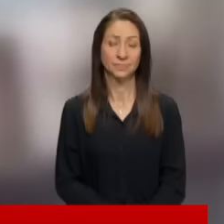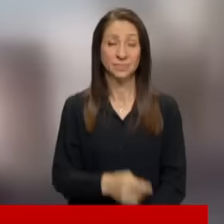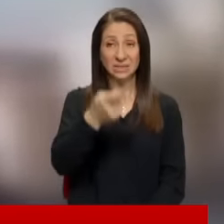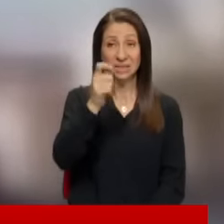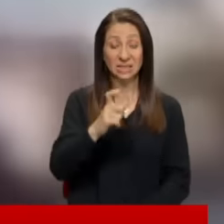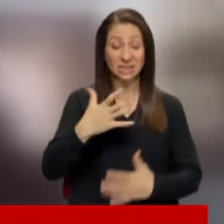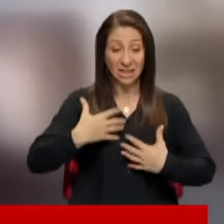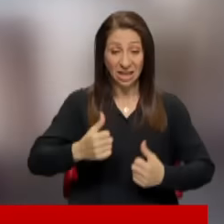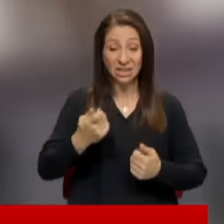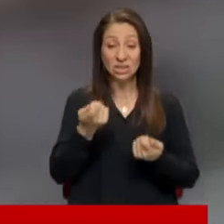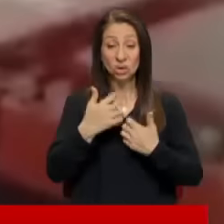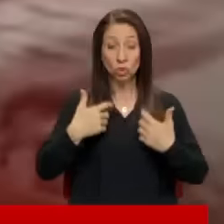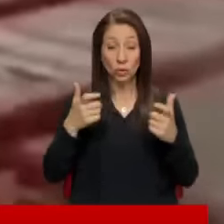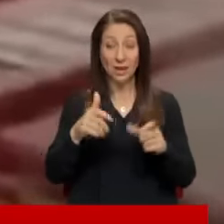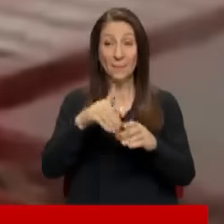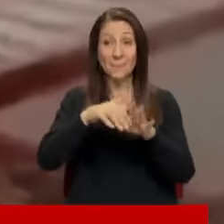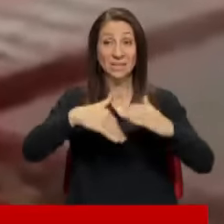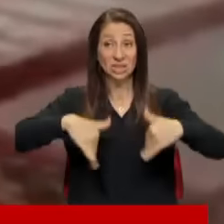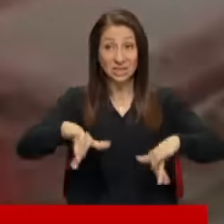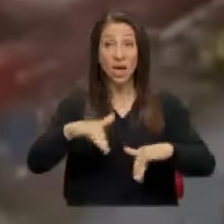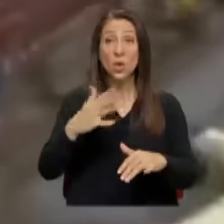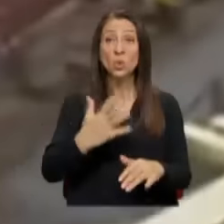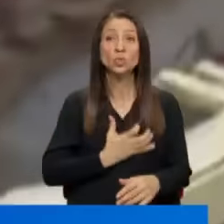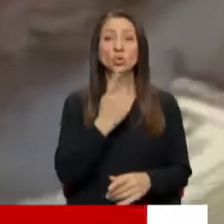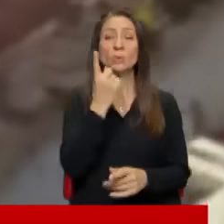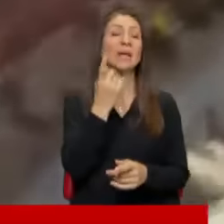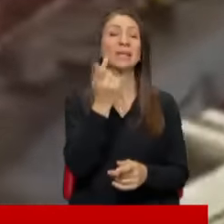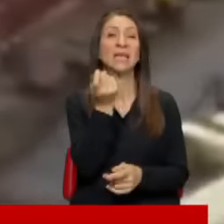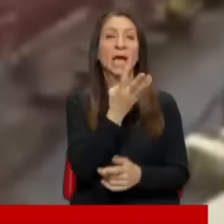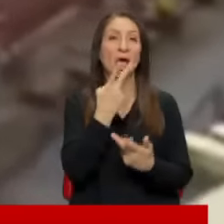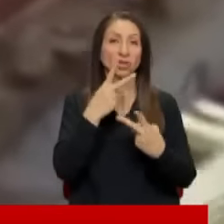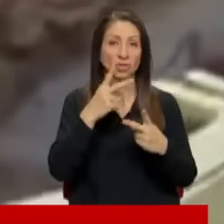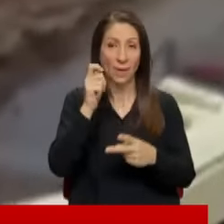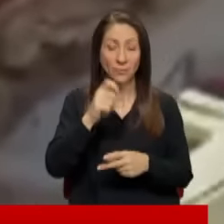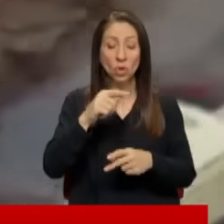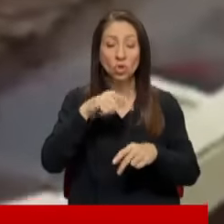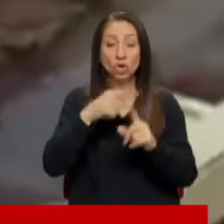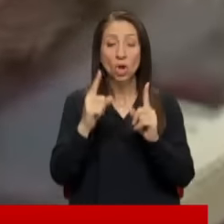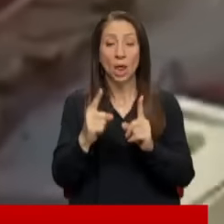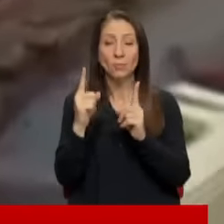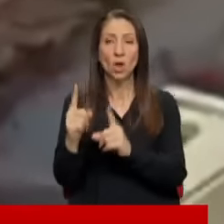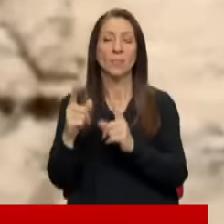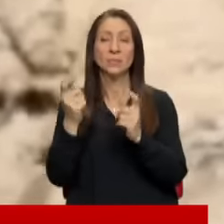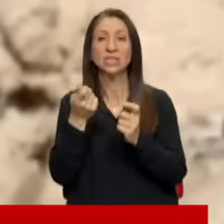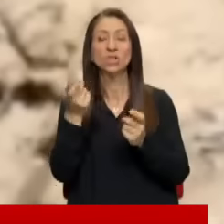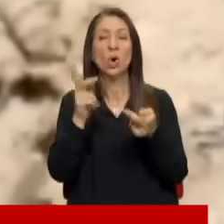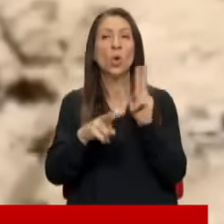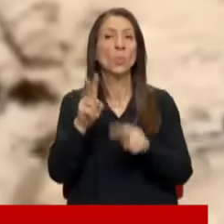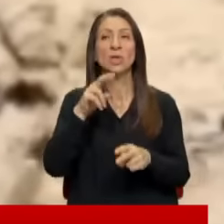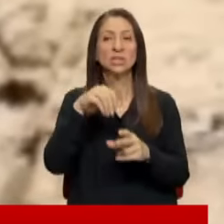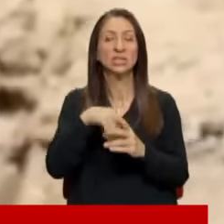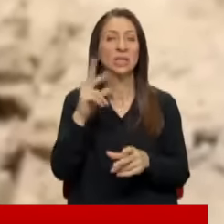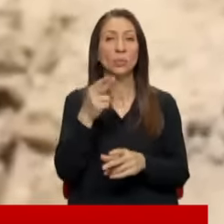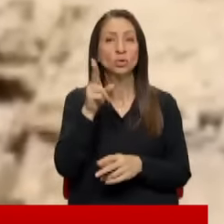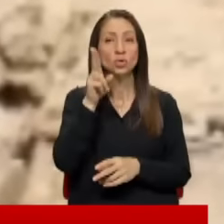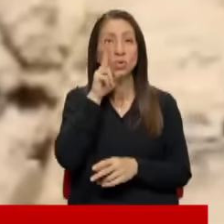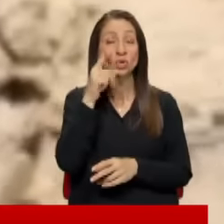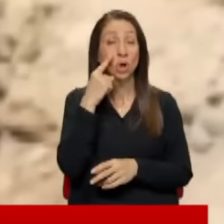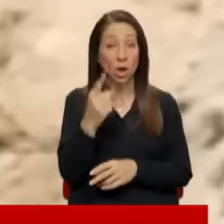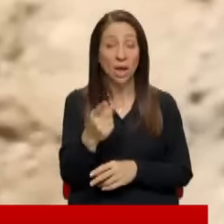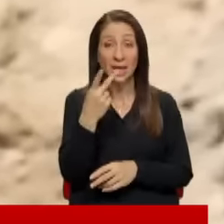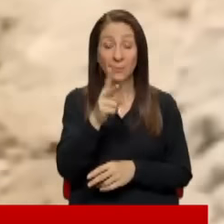İşçi Sağlığı ve İşçi Güvenliği Meclisi ise acı bir bilanço paylaştı. Dönem dönem yayınladığı iş cinayetleri raporunun sonuncusuna